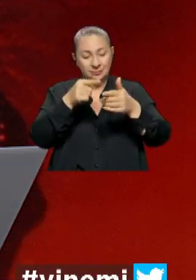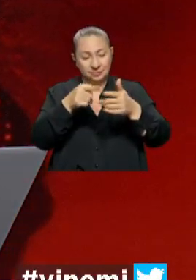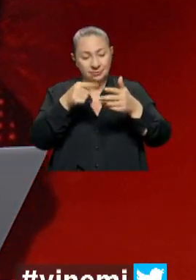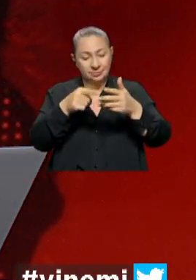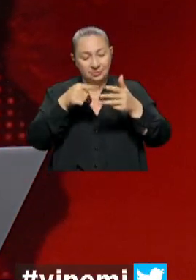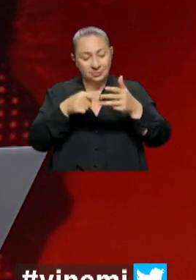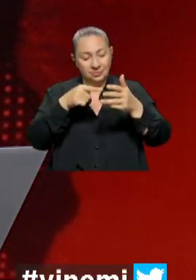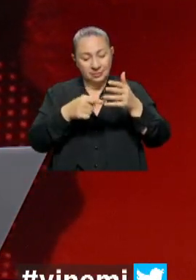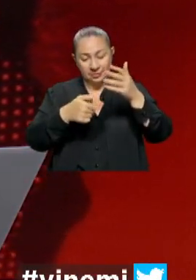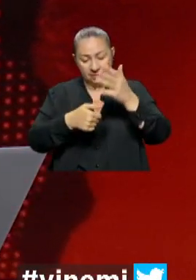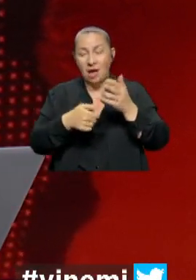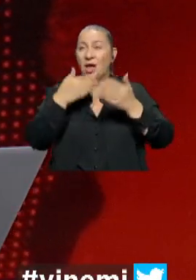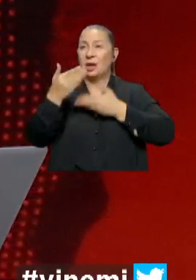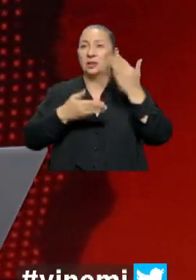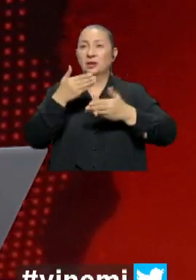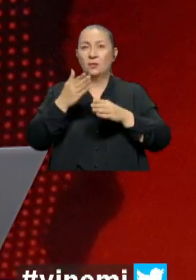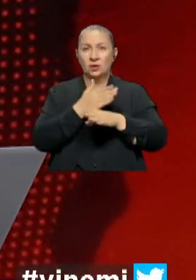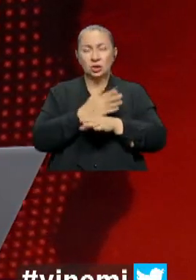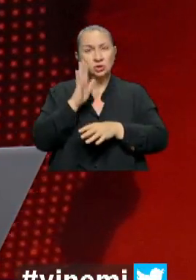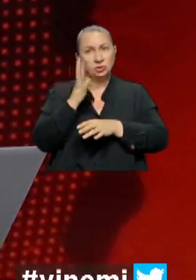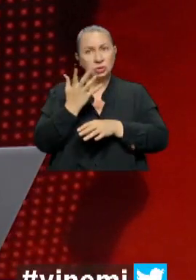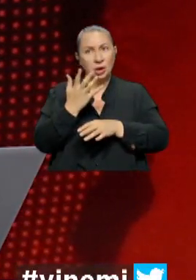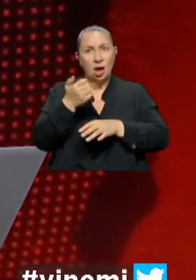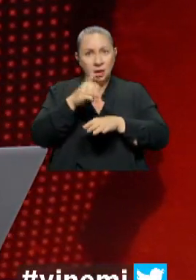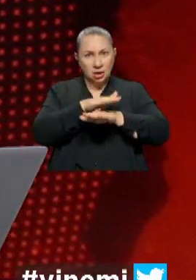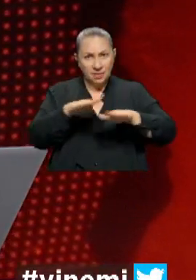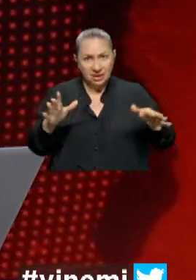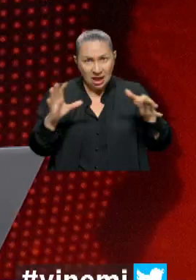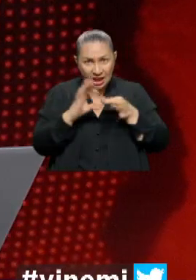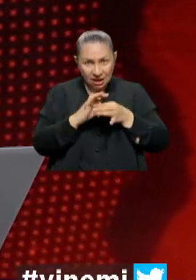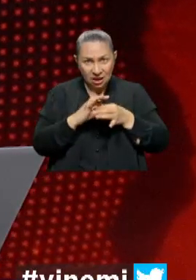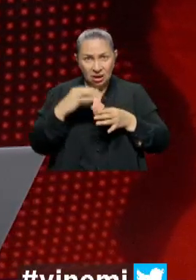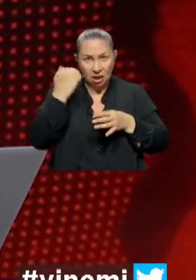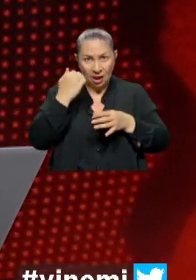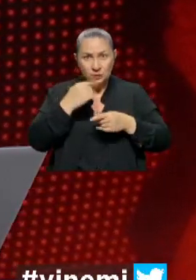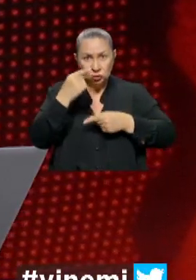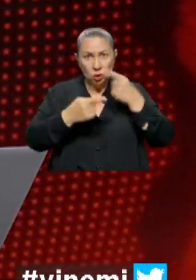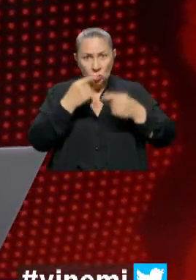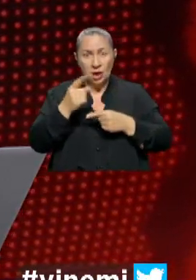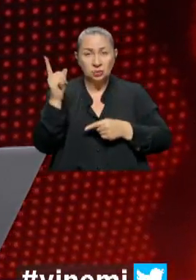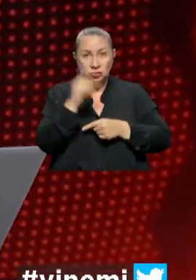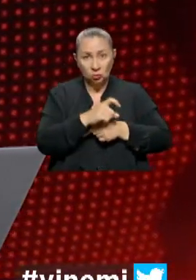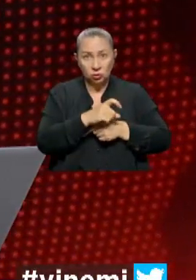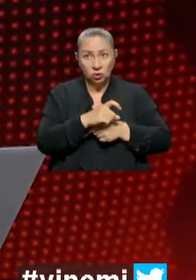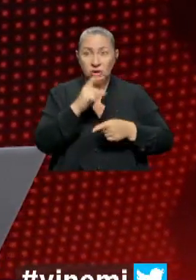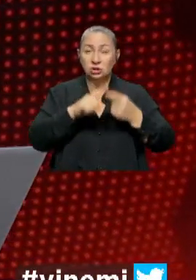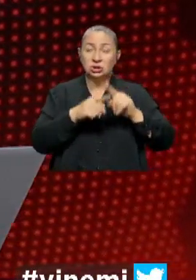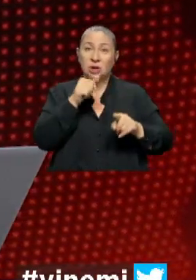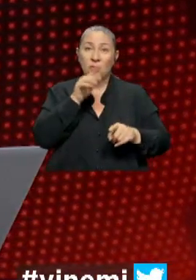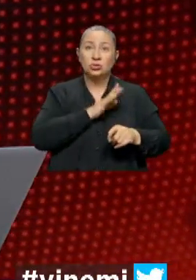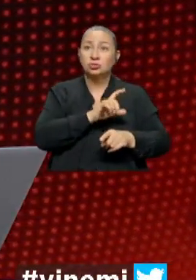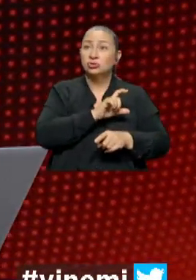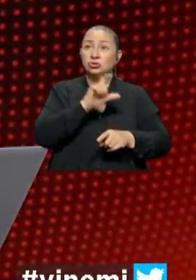sayarak tek tek anlattı. Vatandaş şaşırdı. Altılı masa ile ilgili yalan mı söylüyorlar diye sordu.